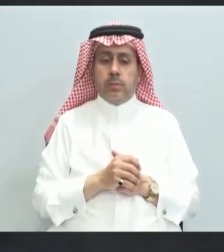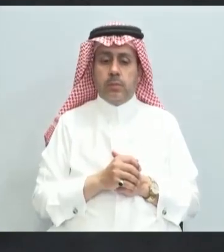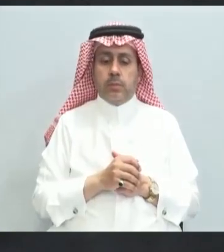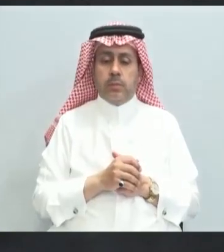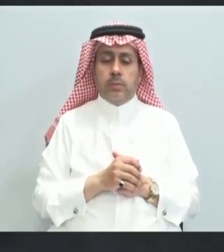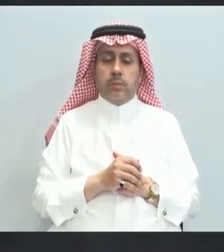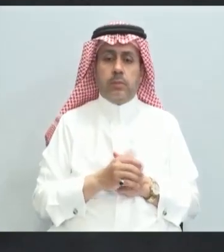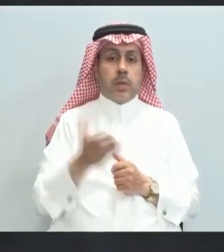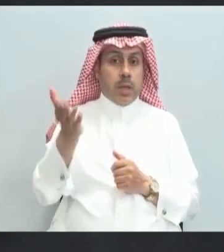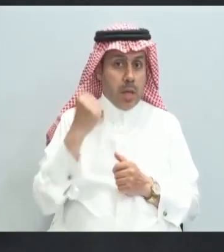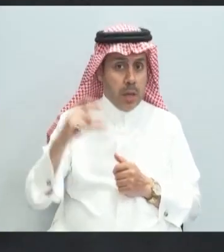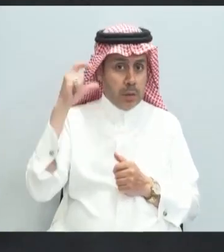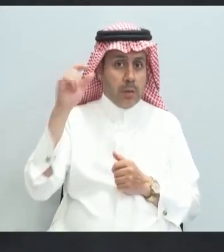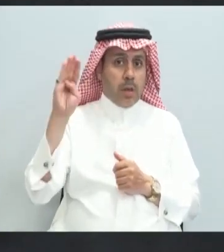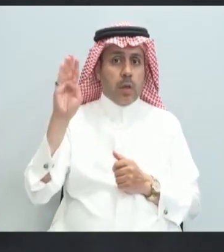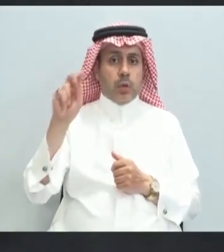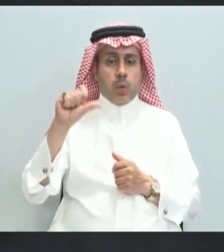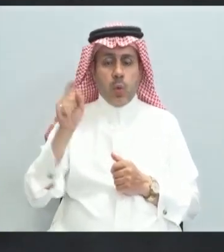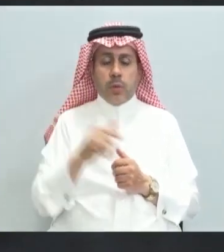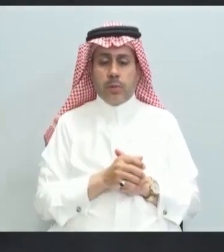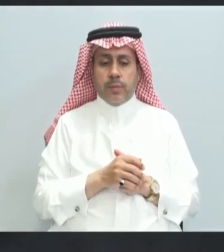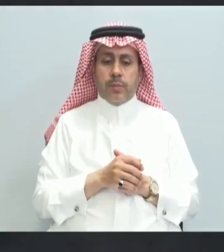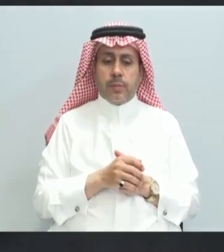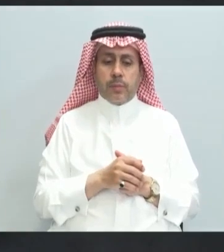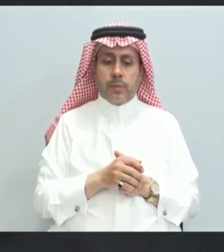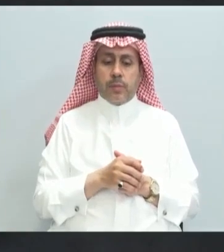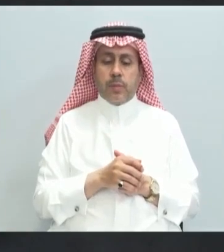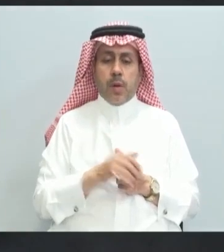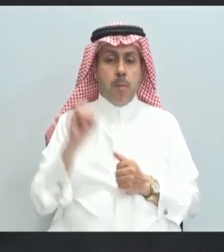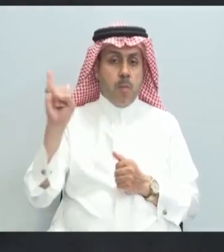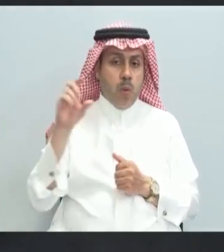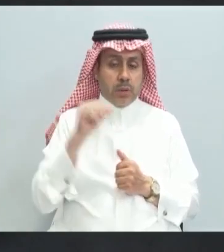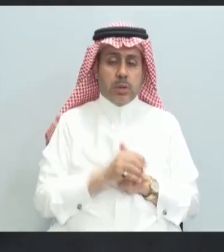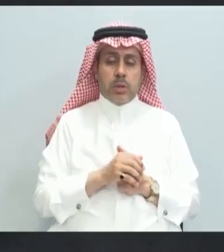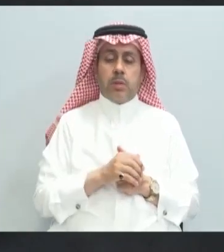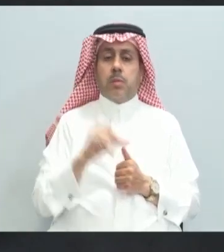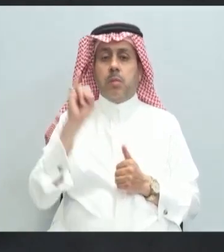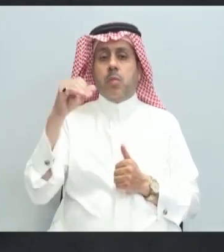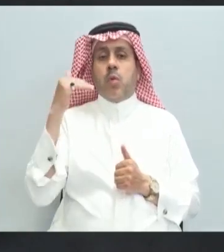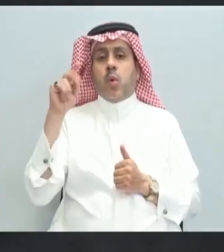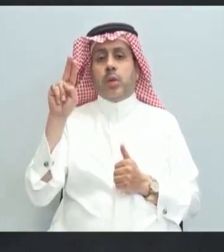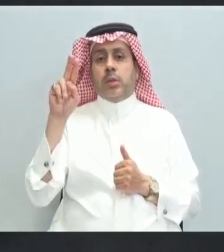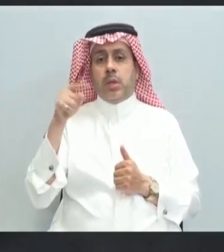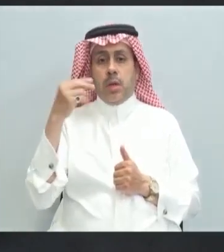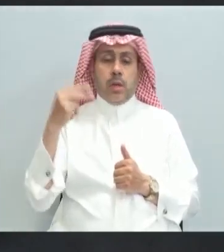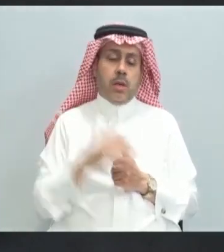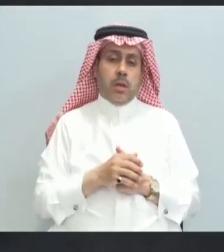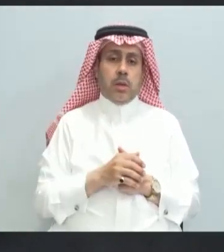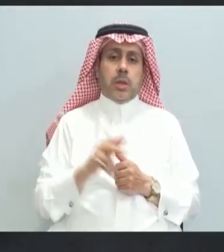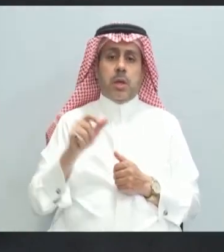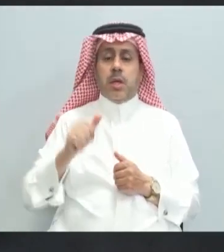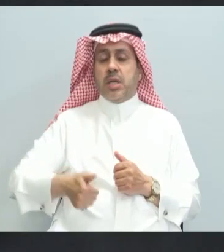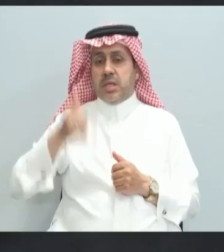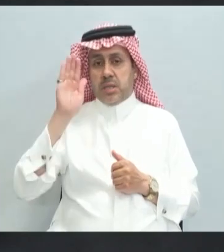يا دكتور فلان، ابني الطبيب فلان، ابني المهندس فلان، ابني المخترع فلان، استبشارا، هل هو أصبح